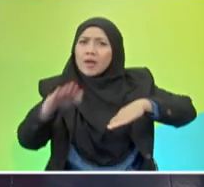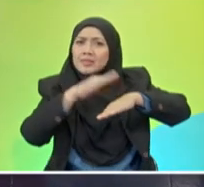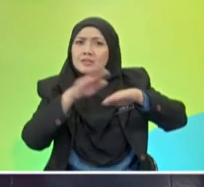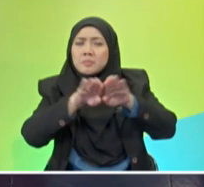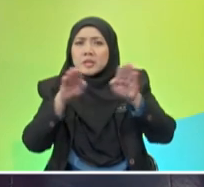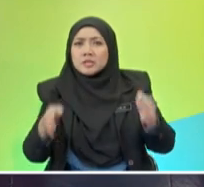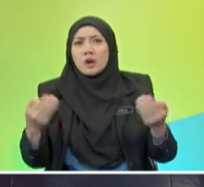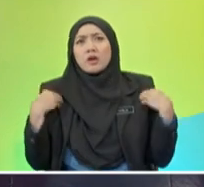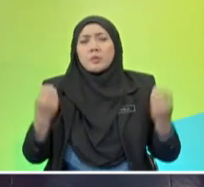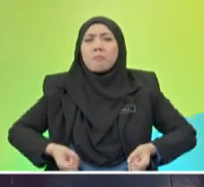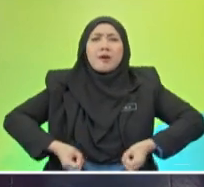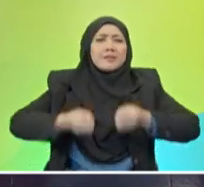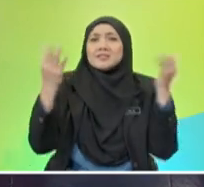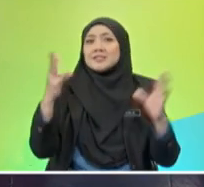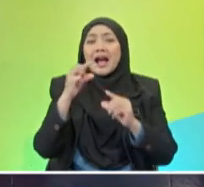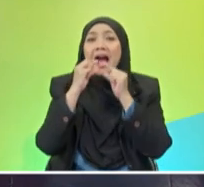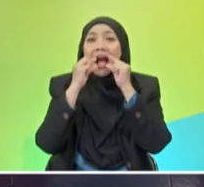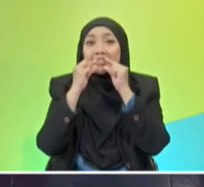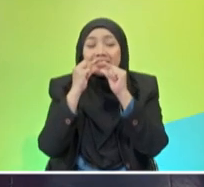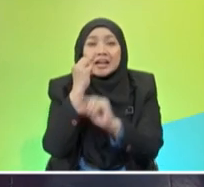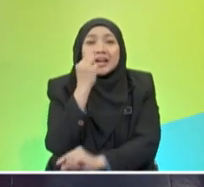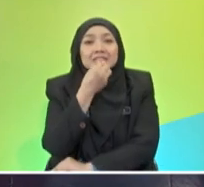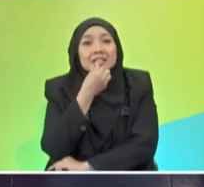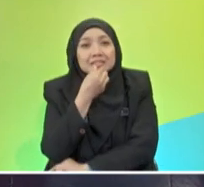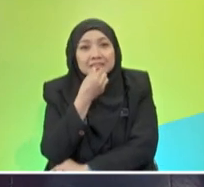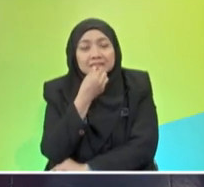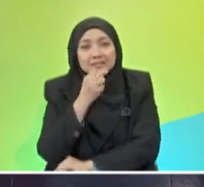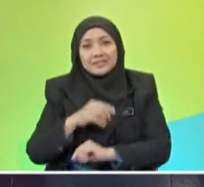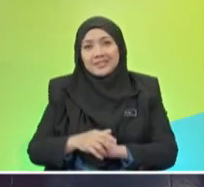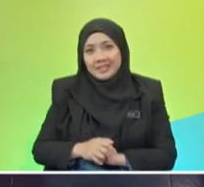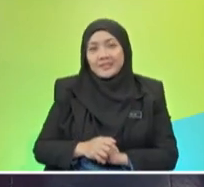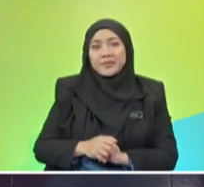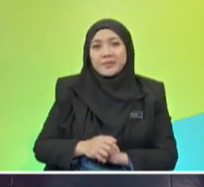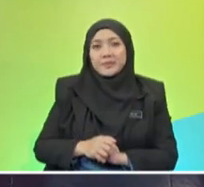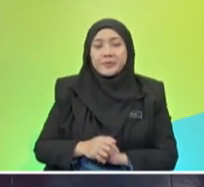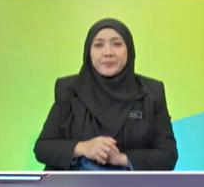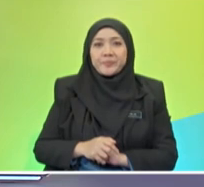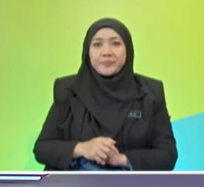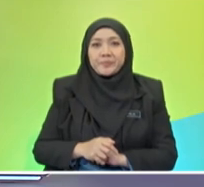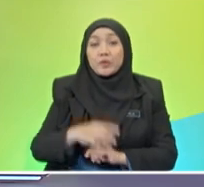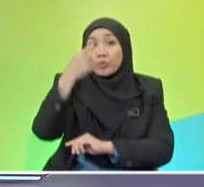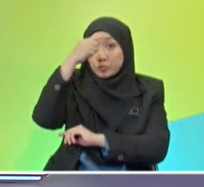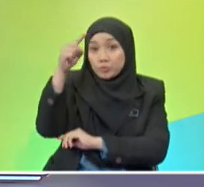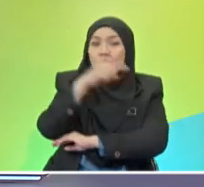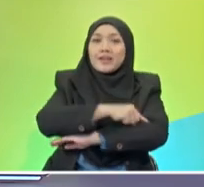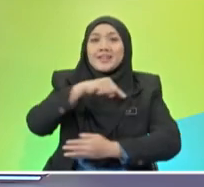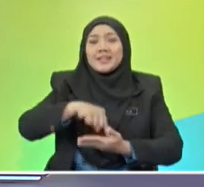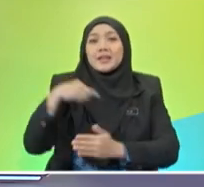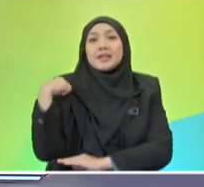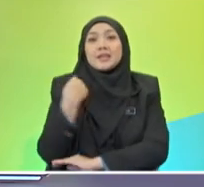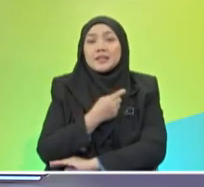banyak biskut cikgu. Sedapnya. Sedap kan? Ha, kita nak belajar apa sekarang cikgu? Baiklah. Untuk kali ini, ya. Kita